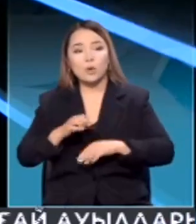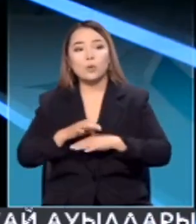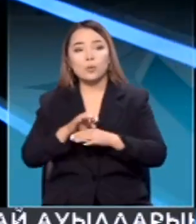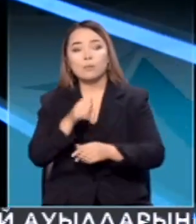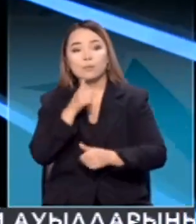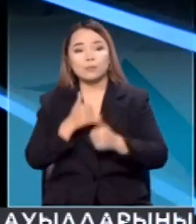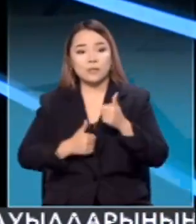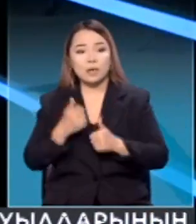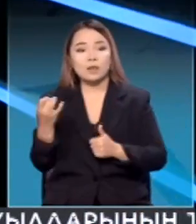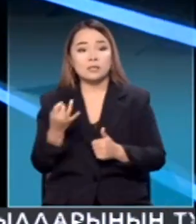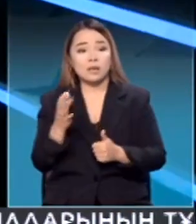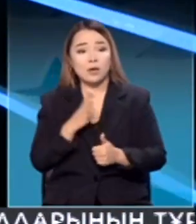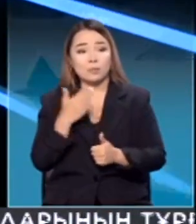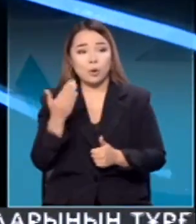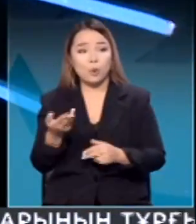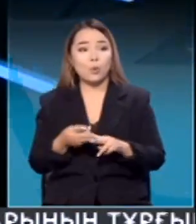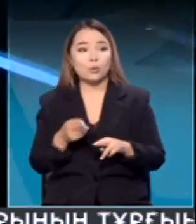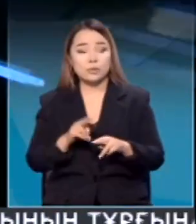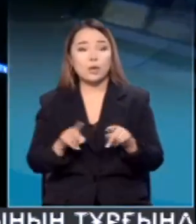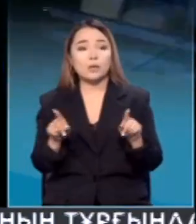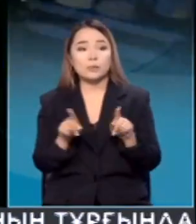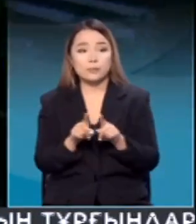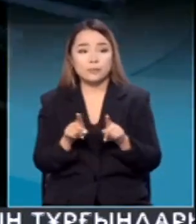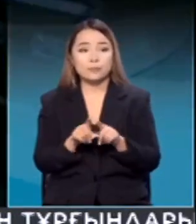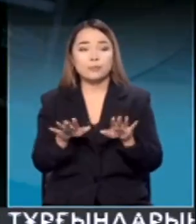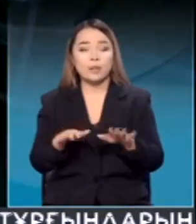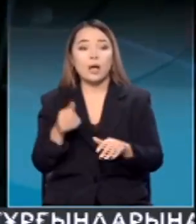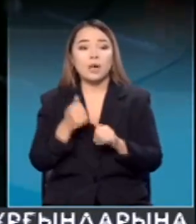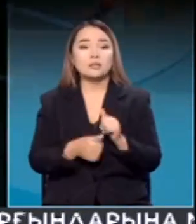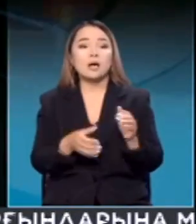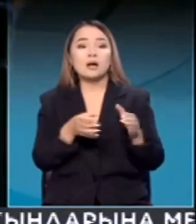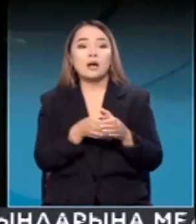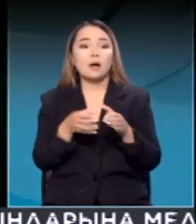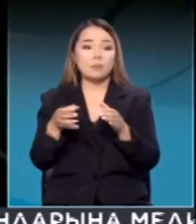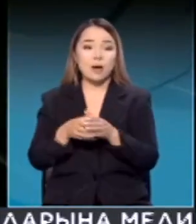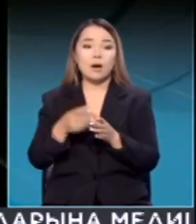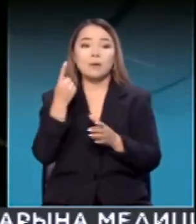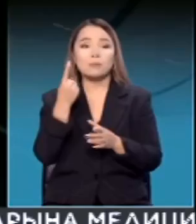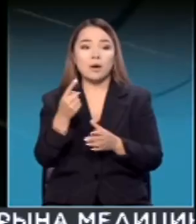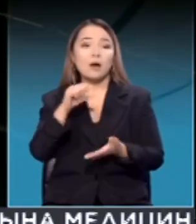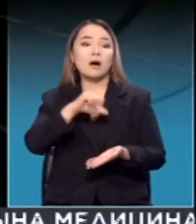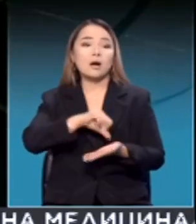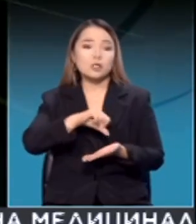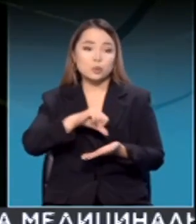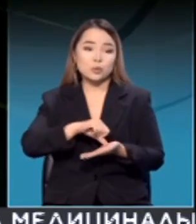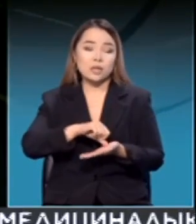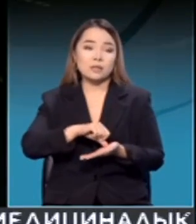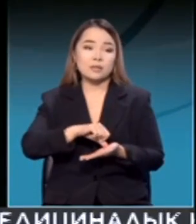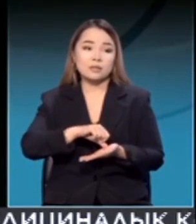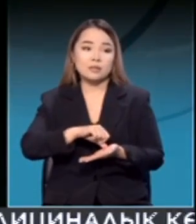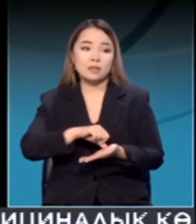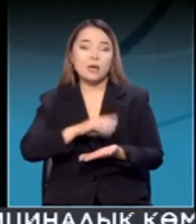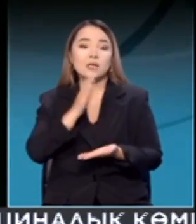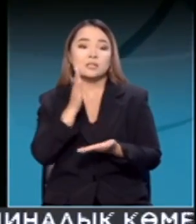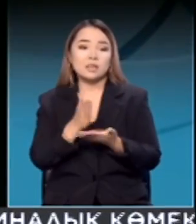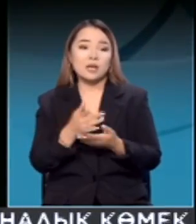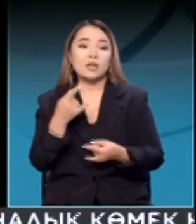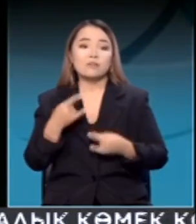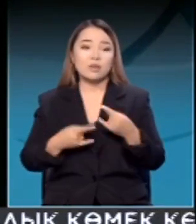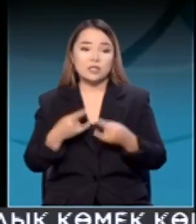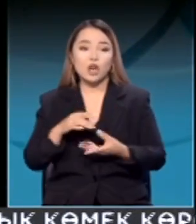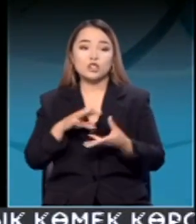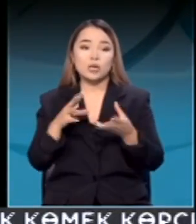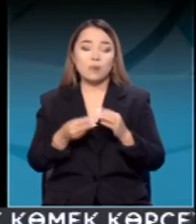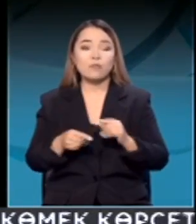бақ сынаған болатын. Олар осылайша әр командадан бір қатысушыдан тікелей эфирде